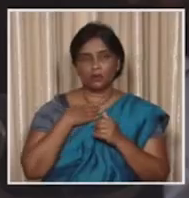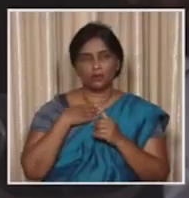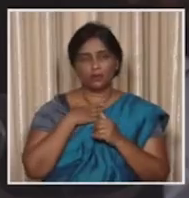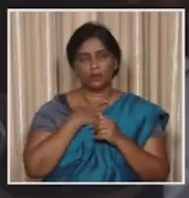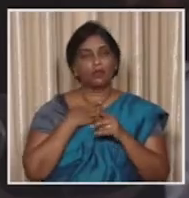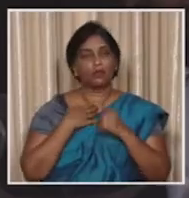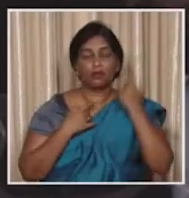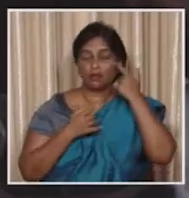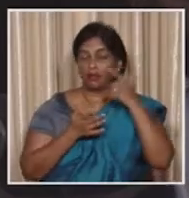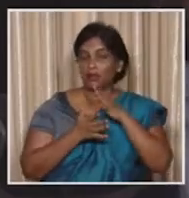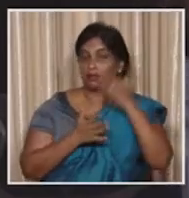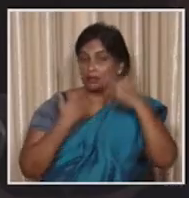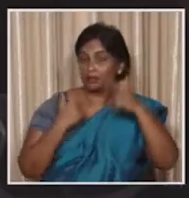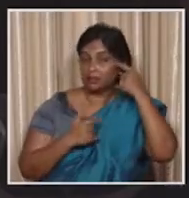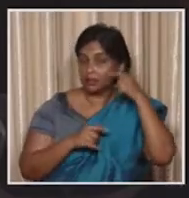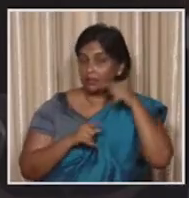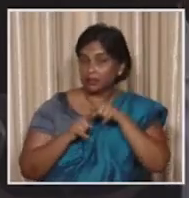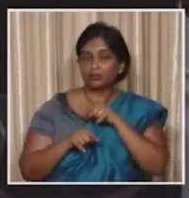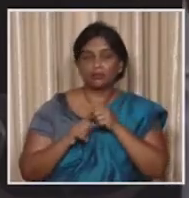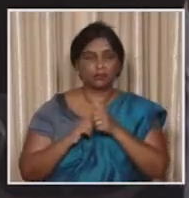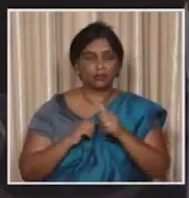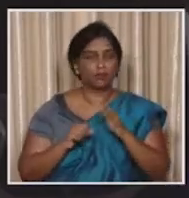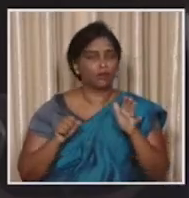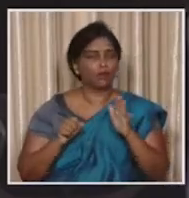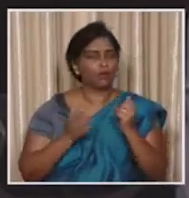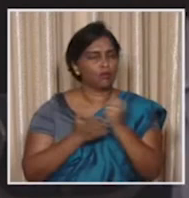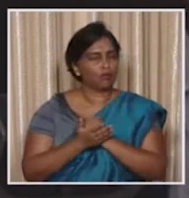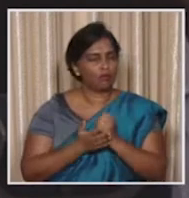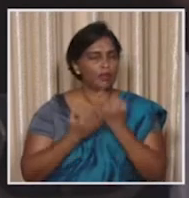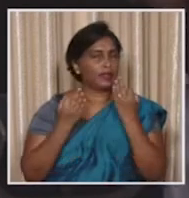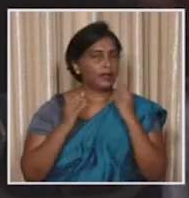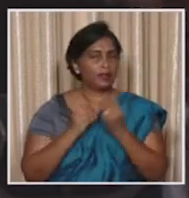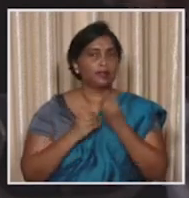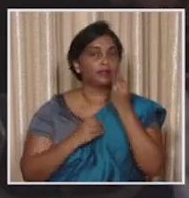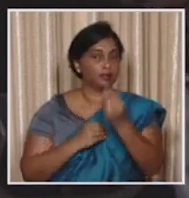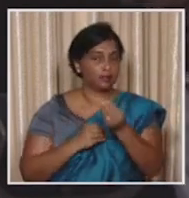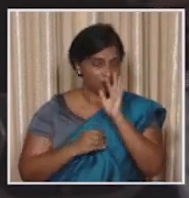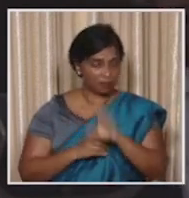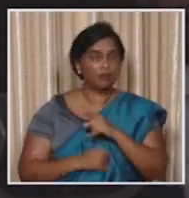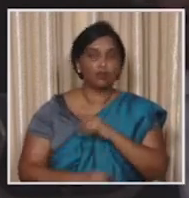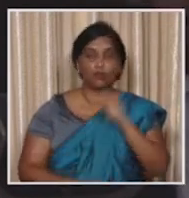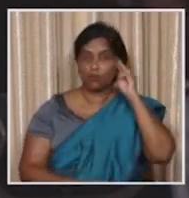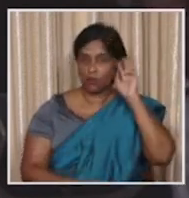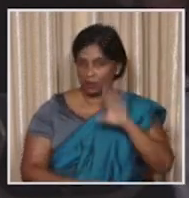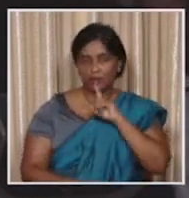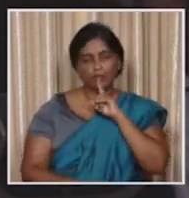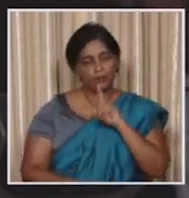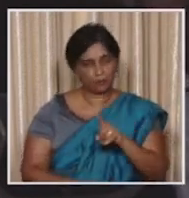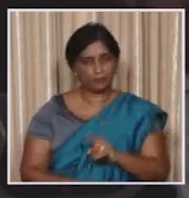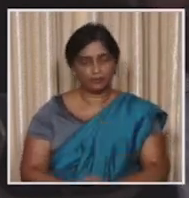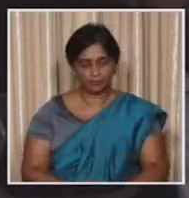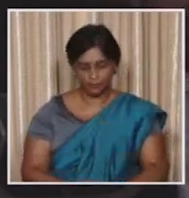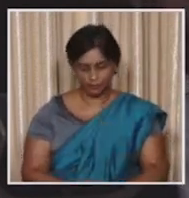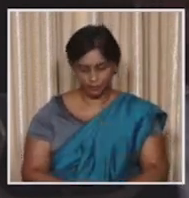அவர்கள் வாக்குறுதி அளித்திருக்கின்றார்கள். உலக நாடுகளிடமிருந்து நிதியுதவிகளையும் ஏனைய உதவிகளையும் பெற்றுக் கொள்வதற்காக இங்கே மனித உரிமைகள்